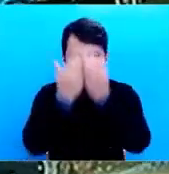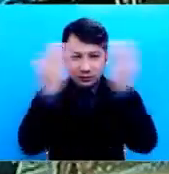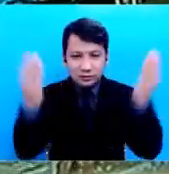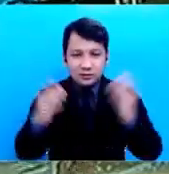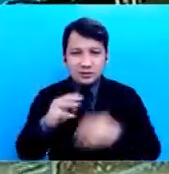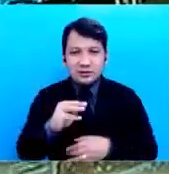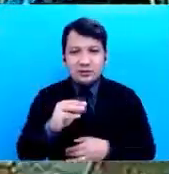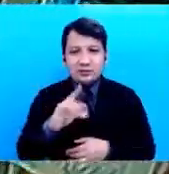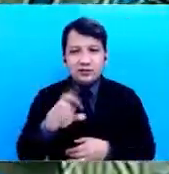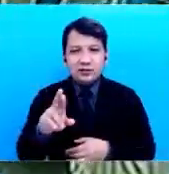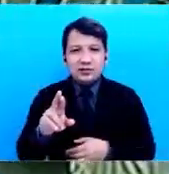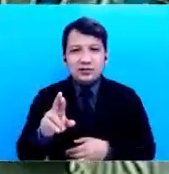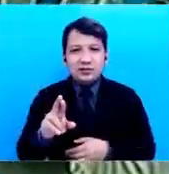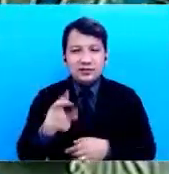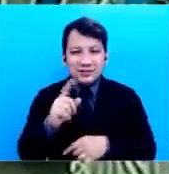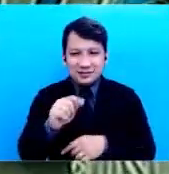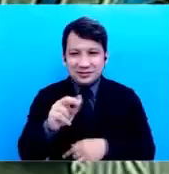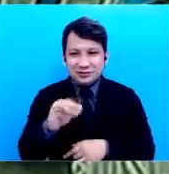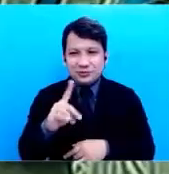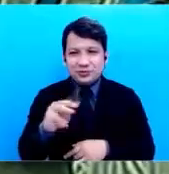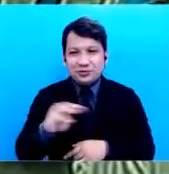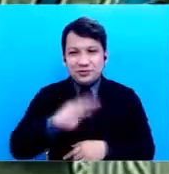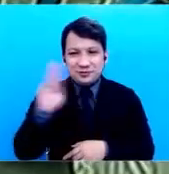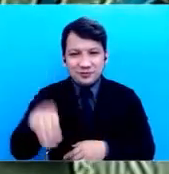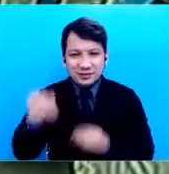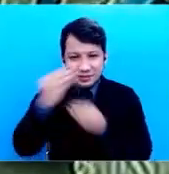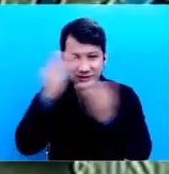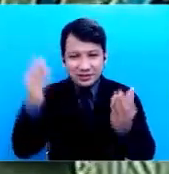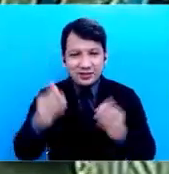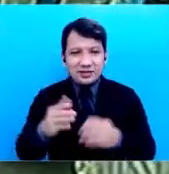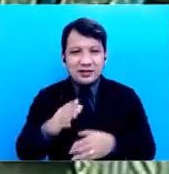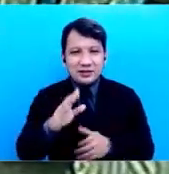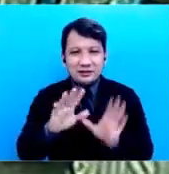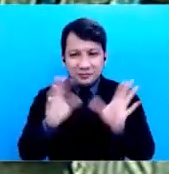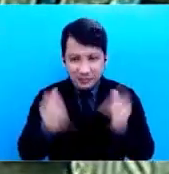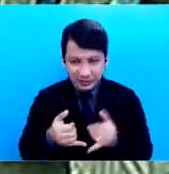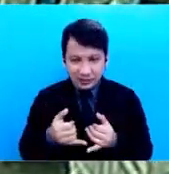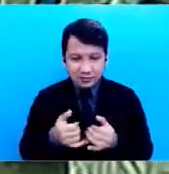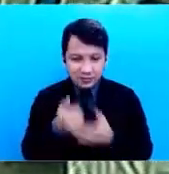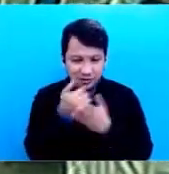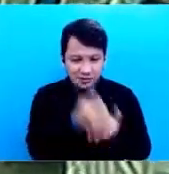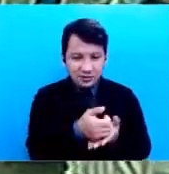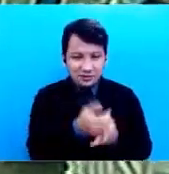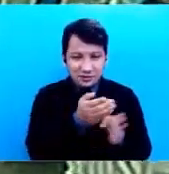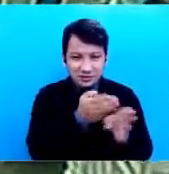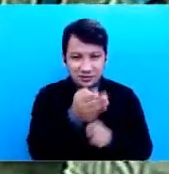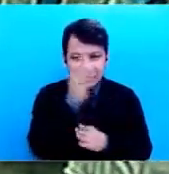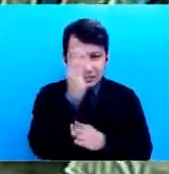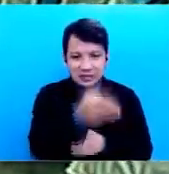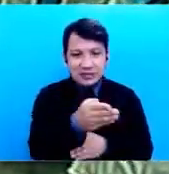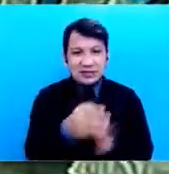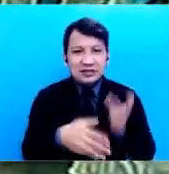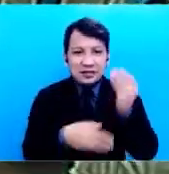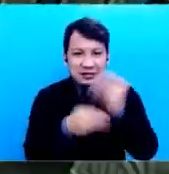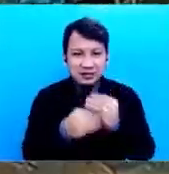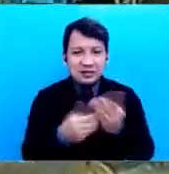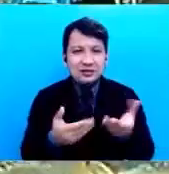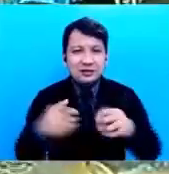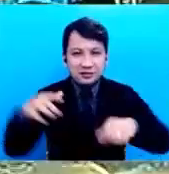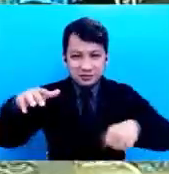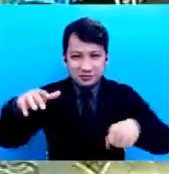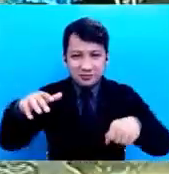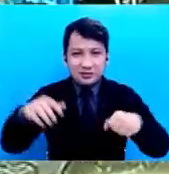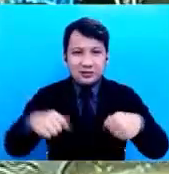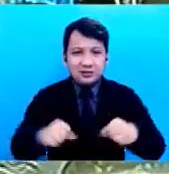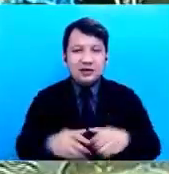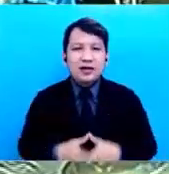Tondo, Maynila. Habang kausap ang mga taga-barangay, tumuturo pa siya sa direksyon na kaparada niyang tricycle.